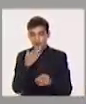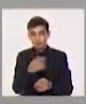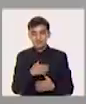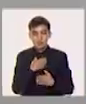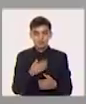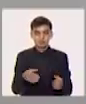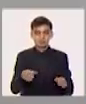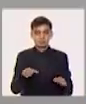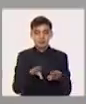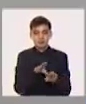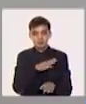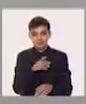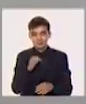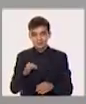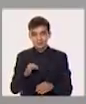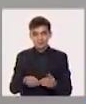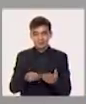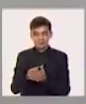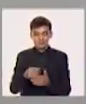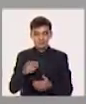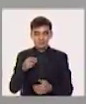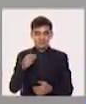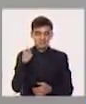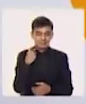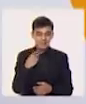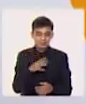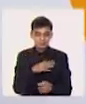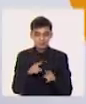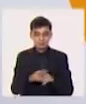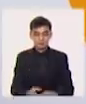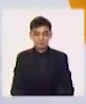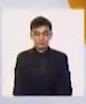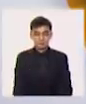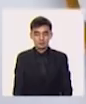сақтандыруға төлеген ақша былайша айтқан кезде желге ұшты, борышкерге тиімсіз болды деген сөз.